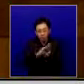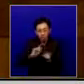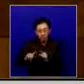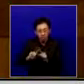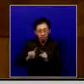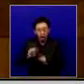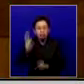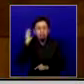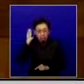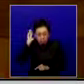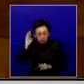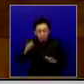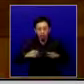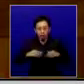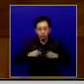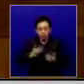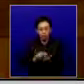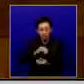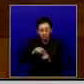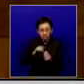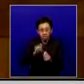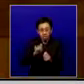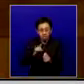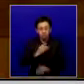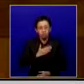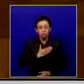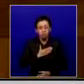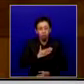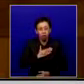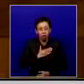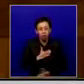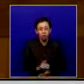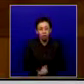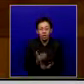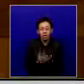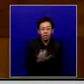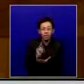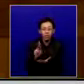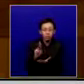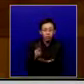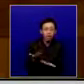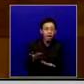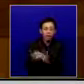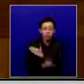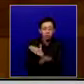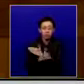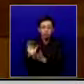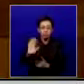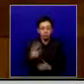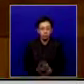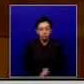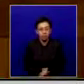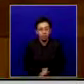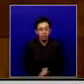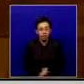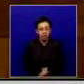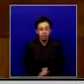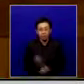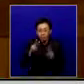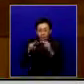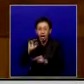าดัชนีเศรษฐกิจทุกตัวคุณไม่ต้องไปกู้แบงก์หรือกู้จากต่างประเทศเลยไม่ต้องไปหา IMF เ